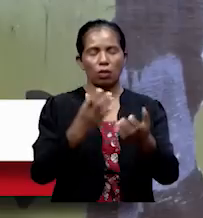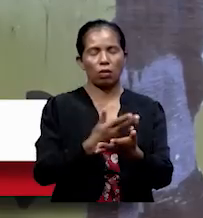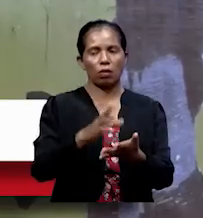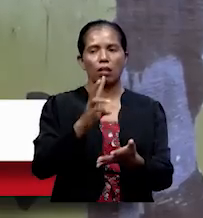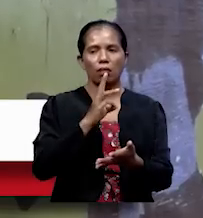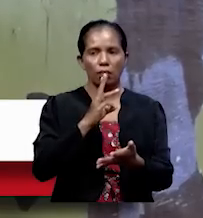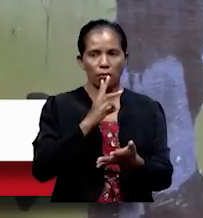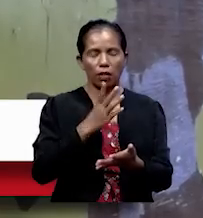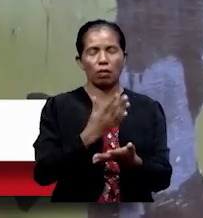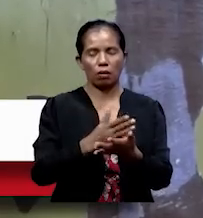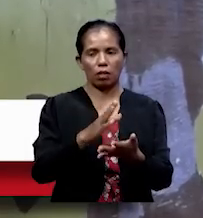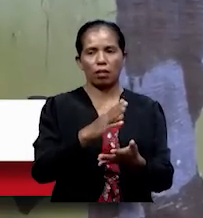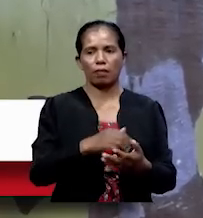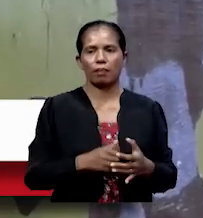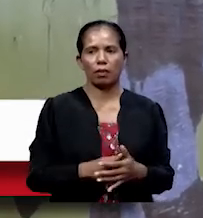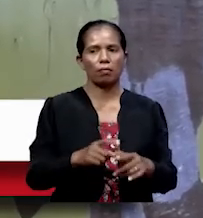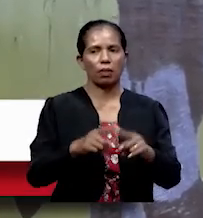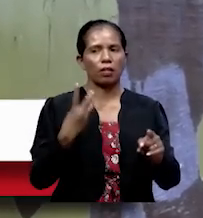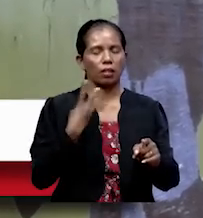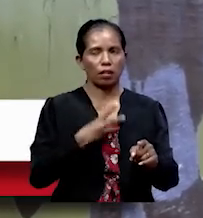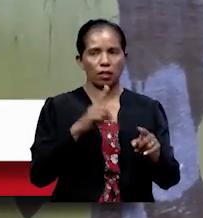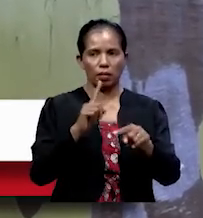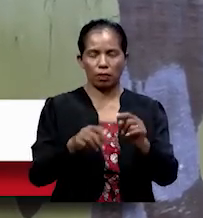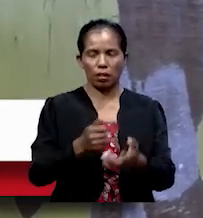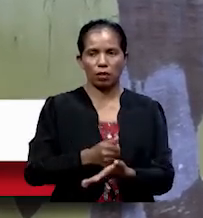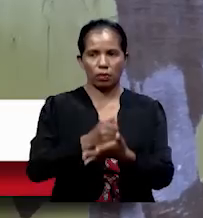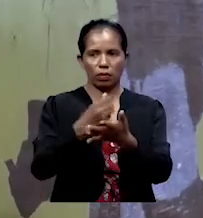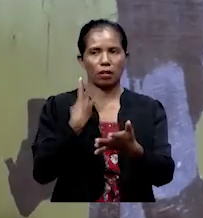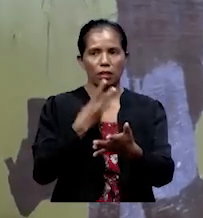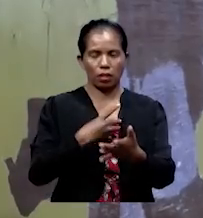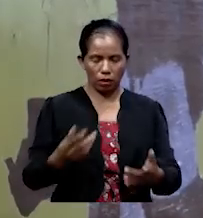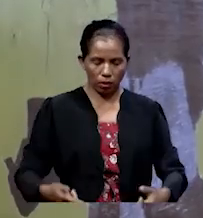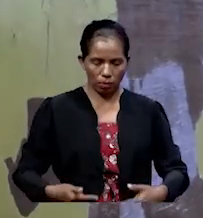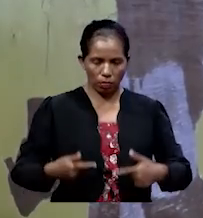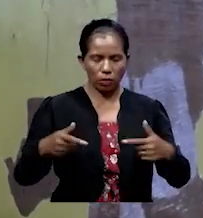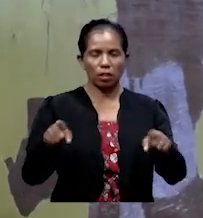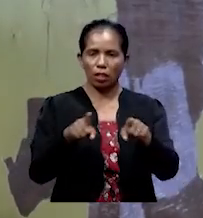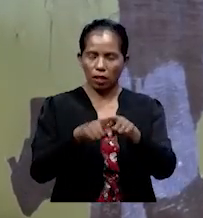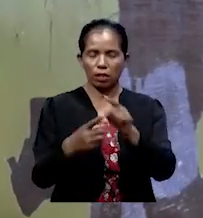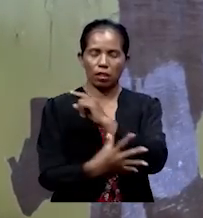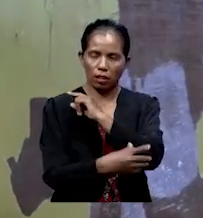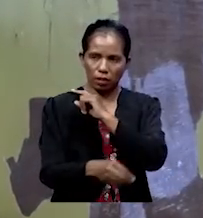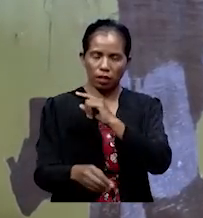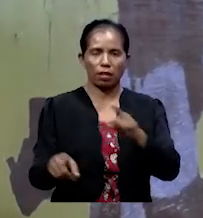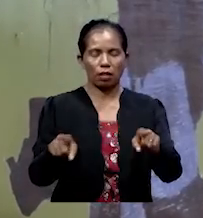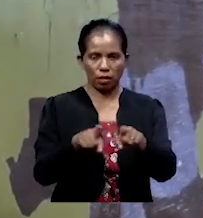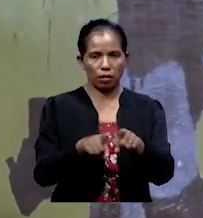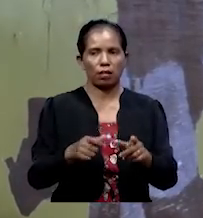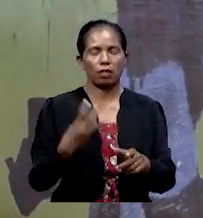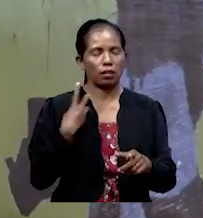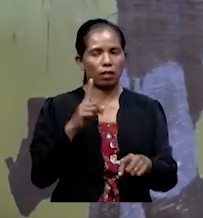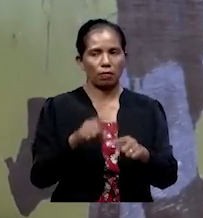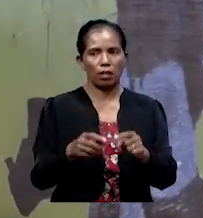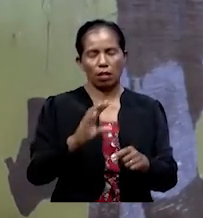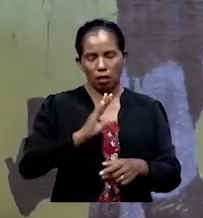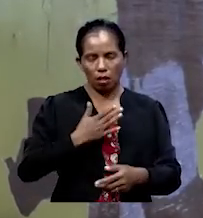tirana, isto bem, ansa bela. Mas ita la bela ajuda malo, mas ita mos mori sansa neo to, tamba ita la bela ajuda malo. A mos uan